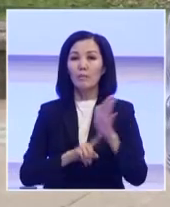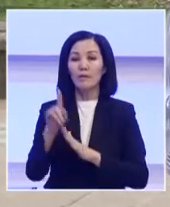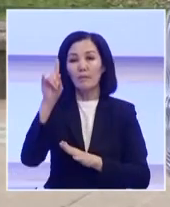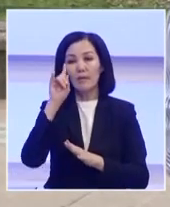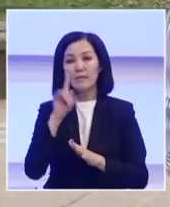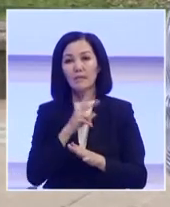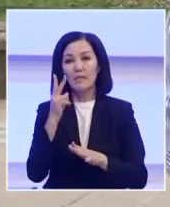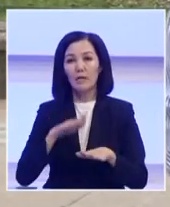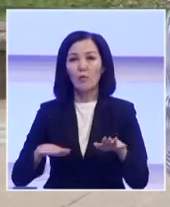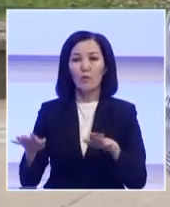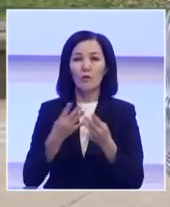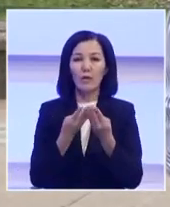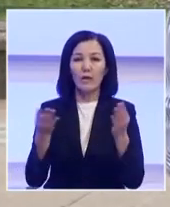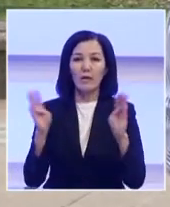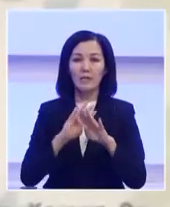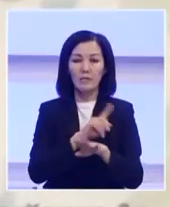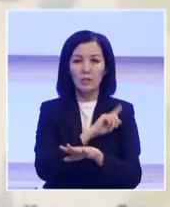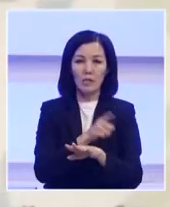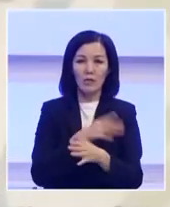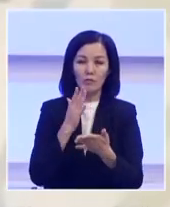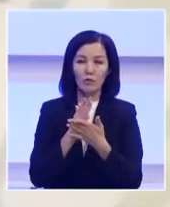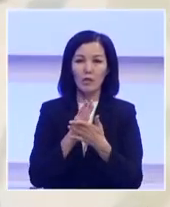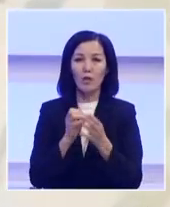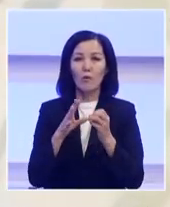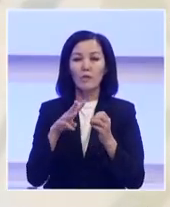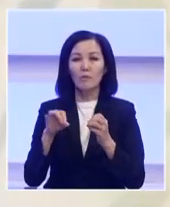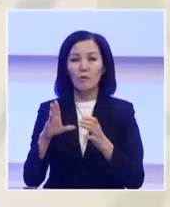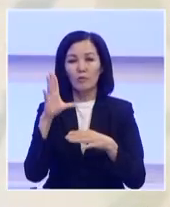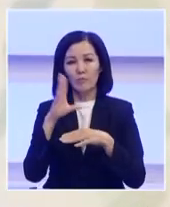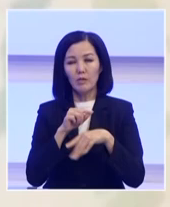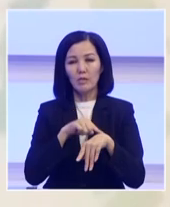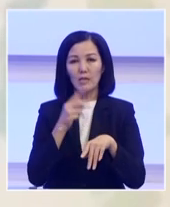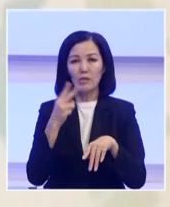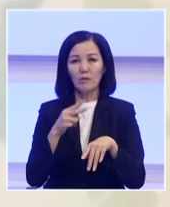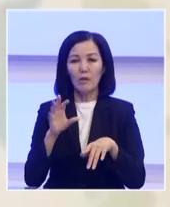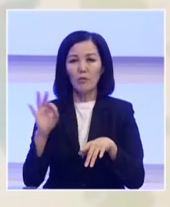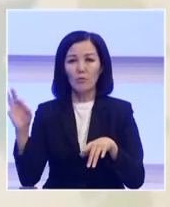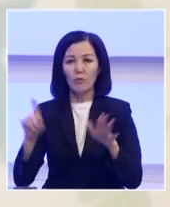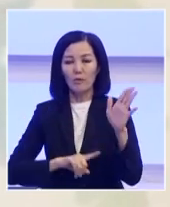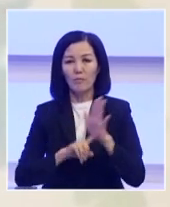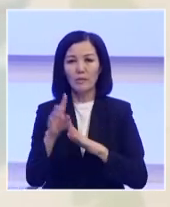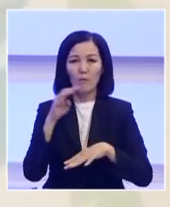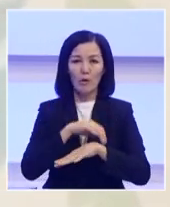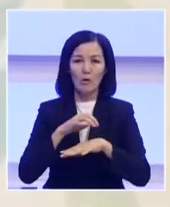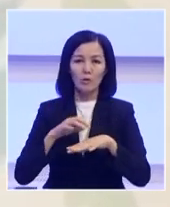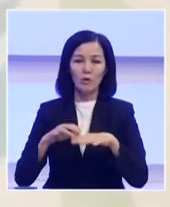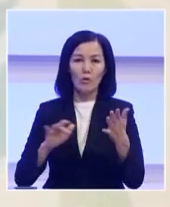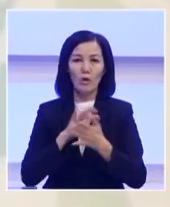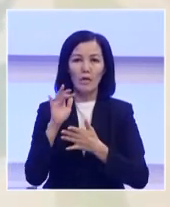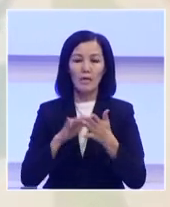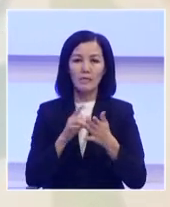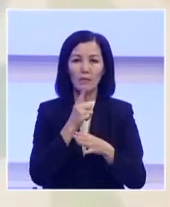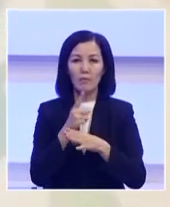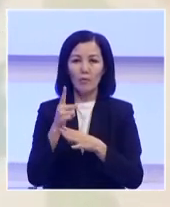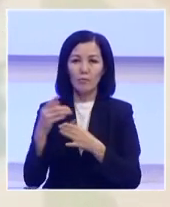Қазақстанның екі өңірінде карантиндік шаралар күшейтіледі. 15 маусым кешкі сағат 20:00-ден бастап Көкшетау қаласындағы 7 блокпостың